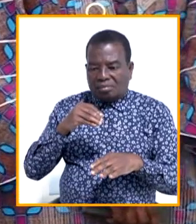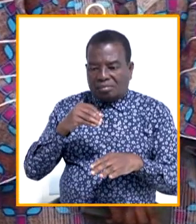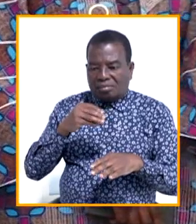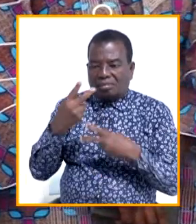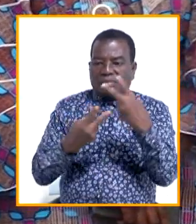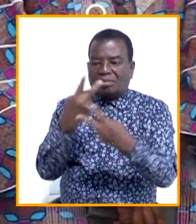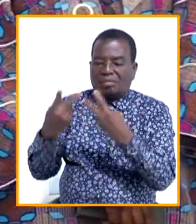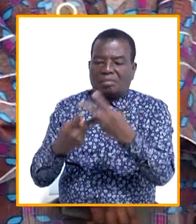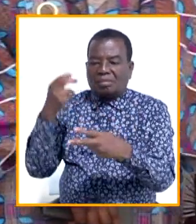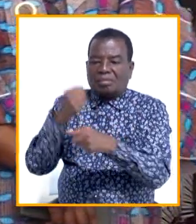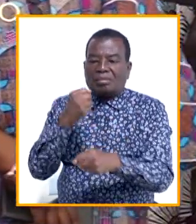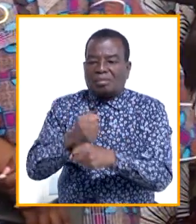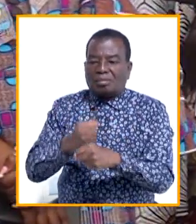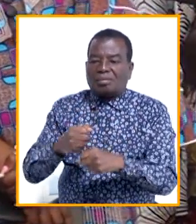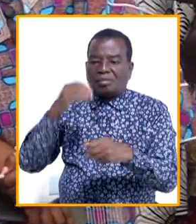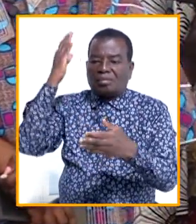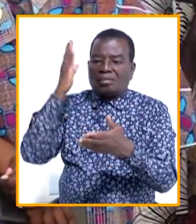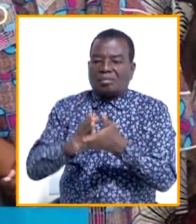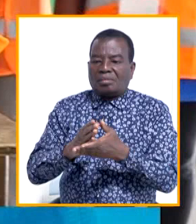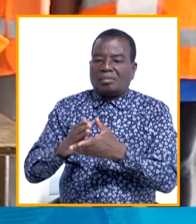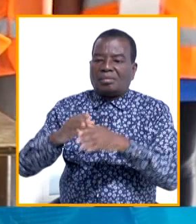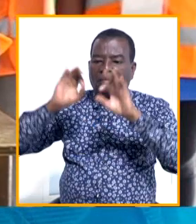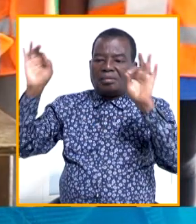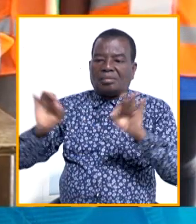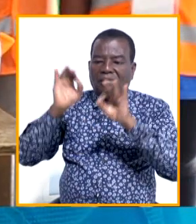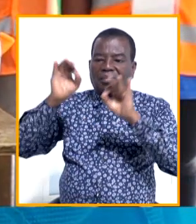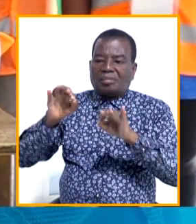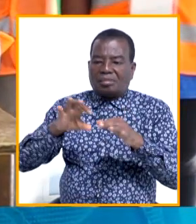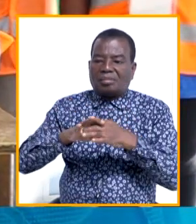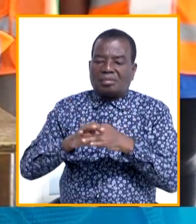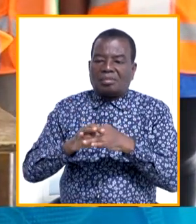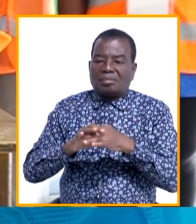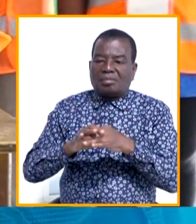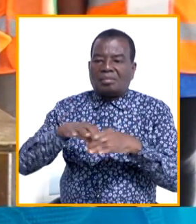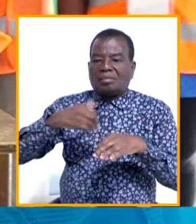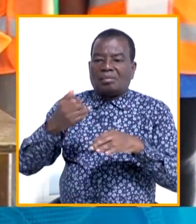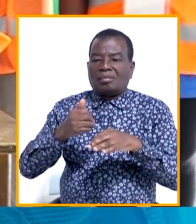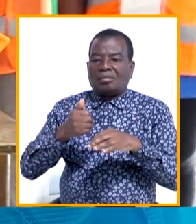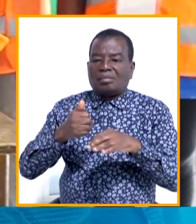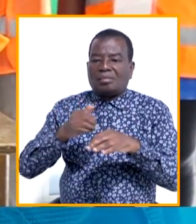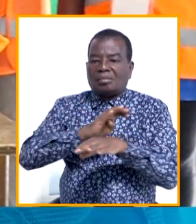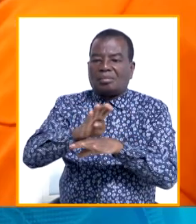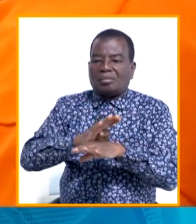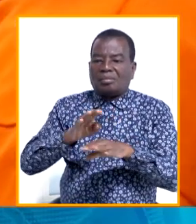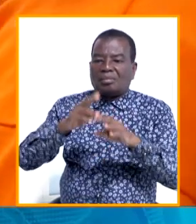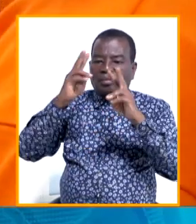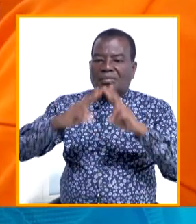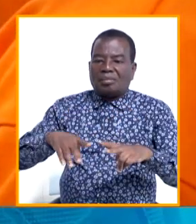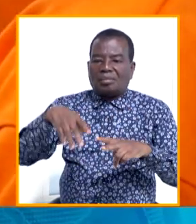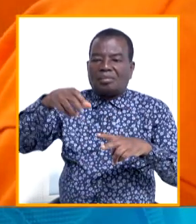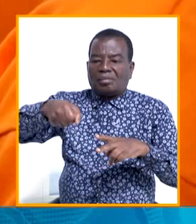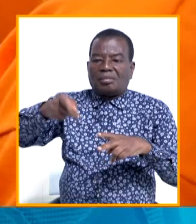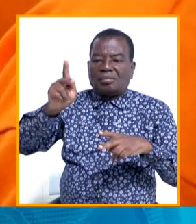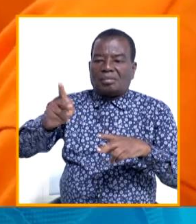visite des travaux d'atelier a mis fin à la cérémonie de clôture du C steam outre la ville de Saint Péro a aussi